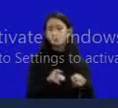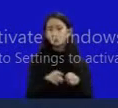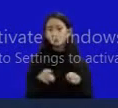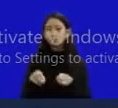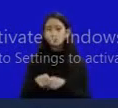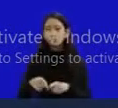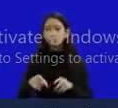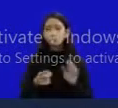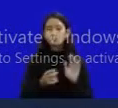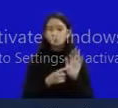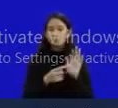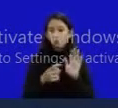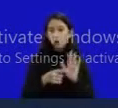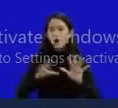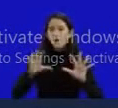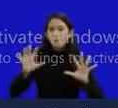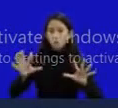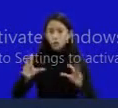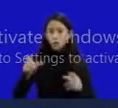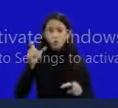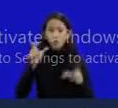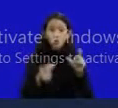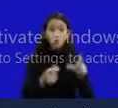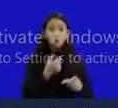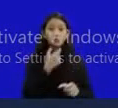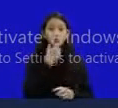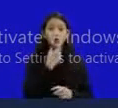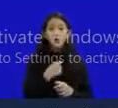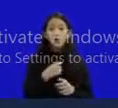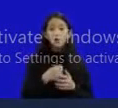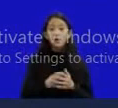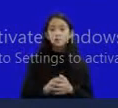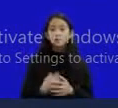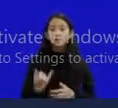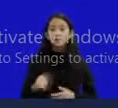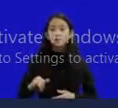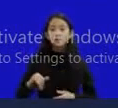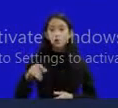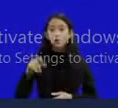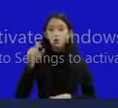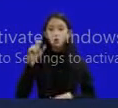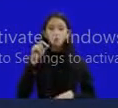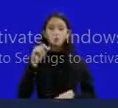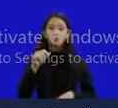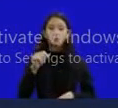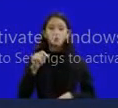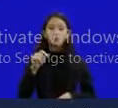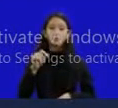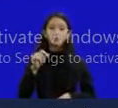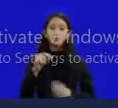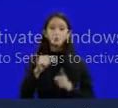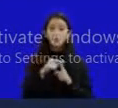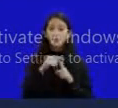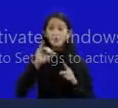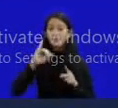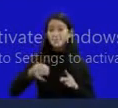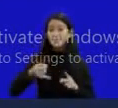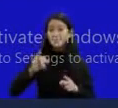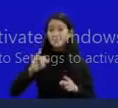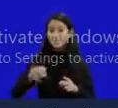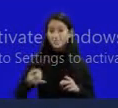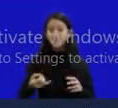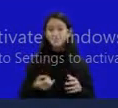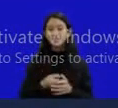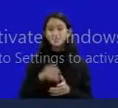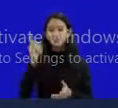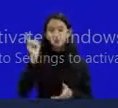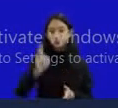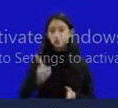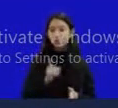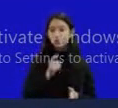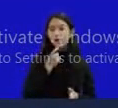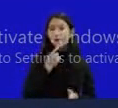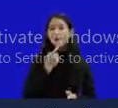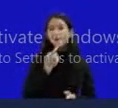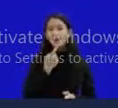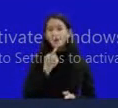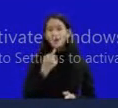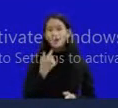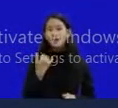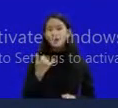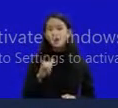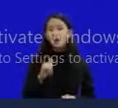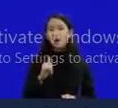banyak sekali orang tua yang skeptis bahwa ejge ini adalah suatu hal yang